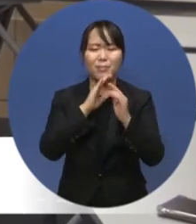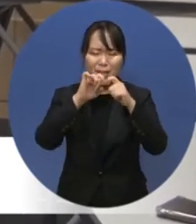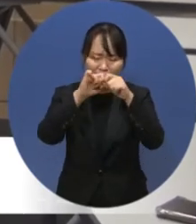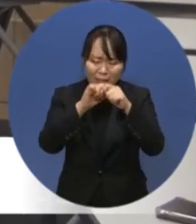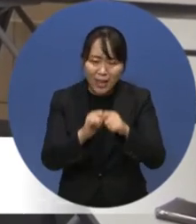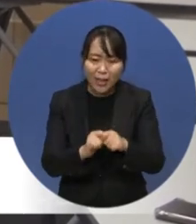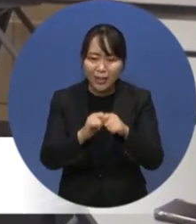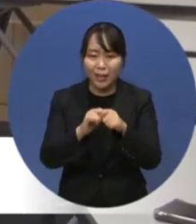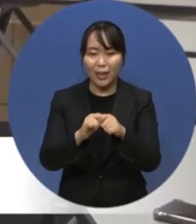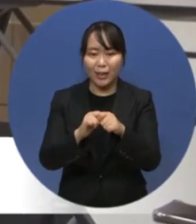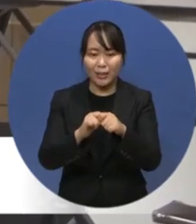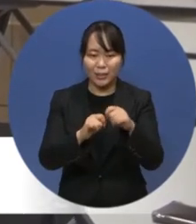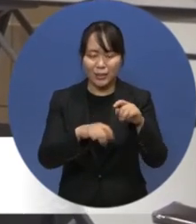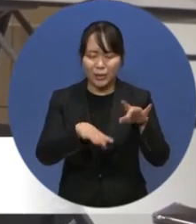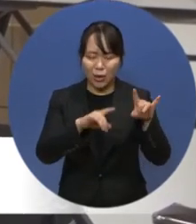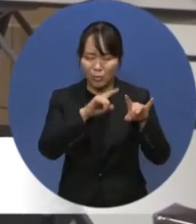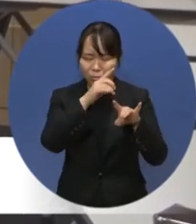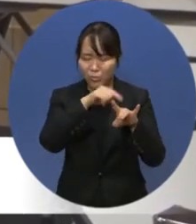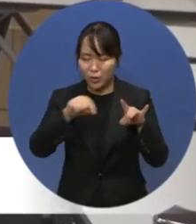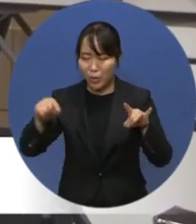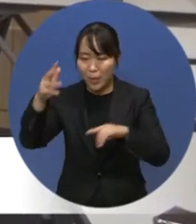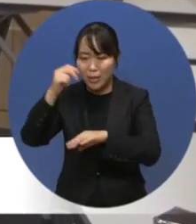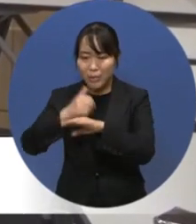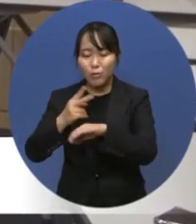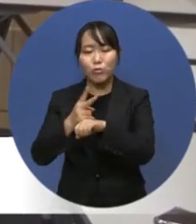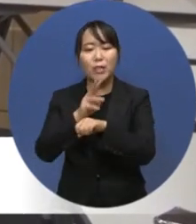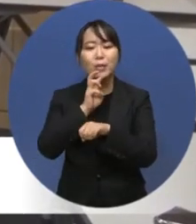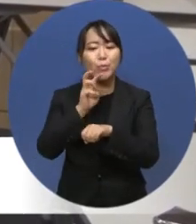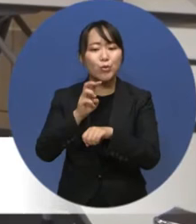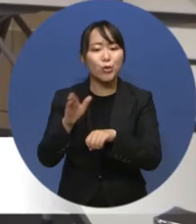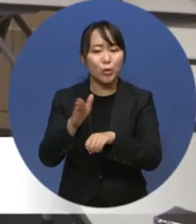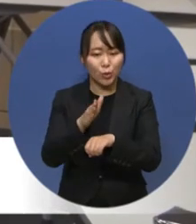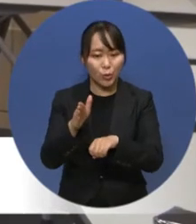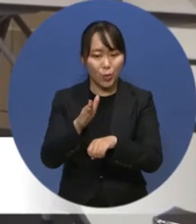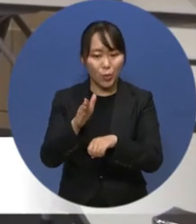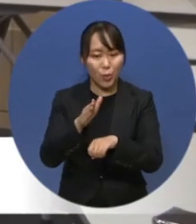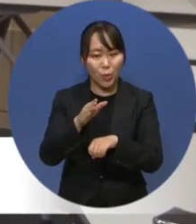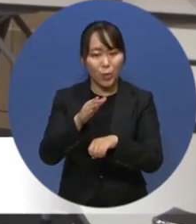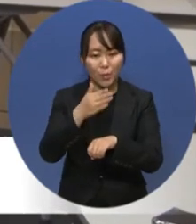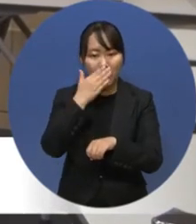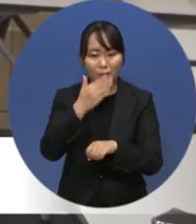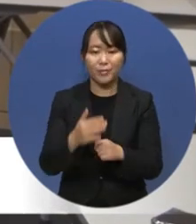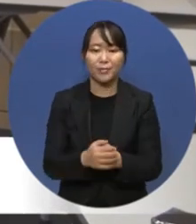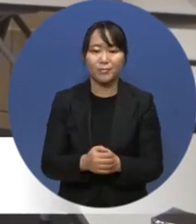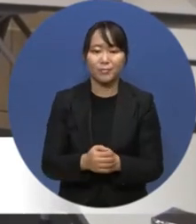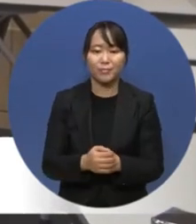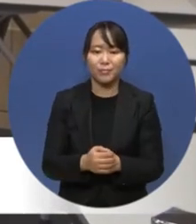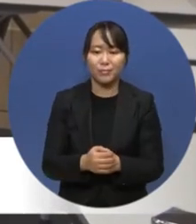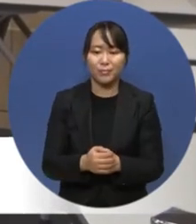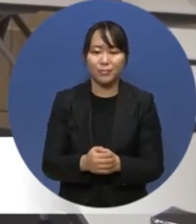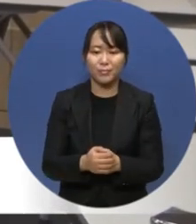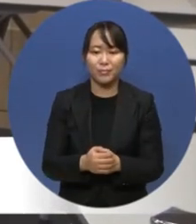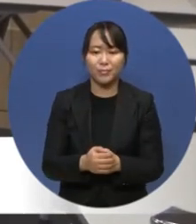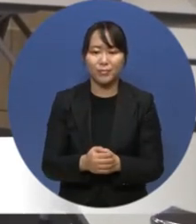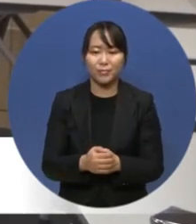자세하게 처음부터 끝까지 한 2시간 반 정도 공연 시간이거든요. 그러니까